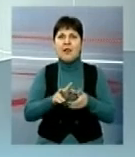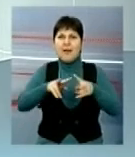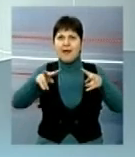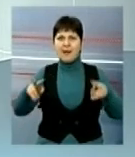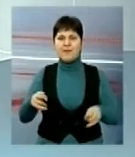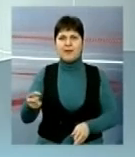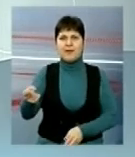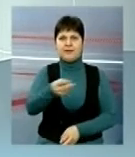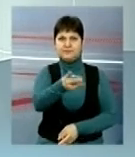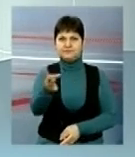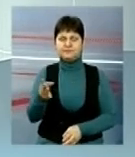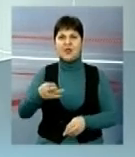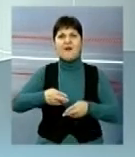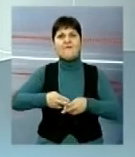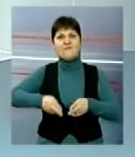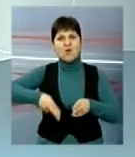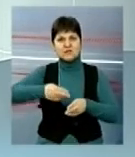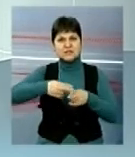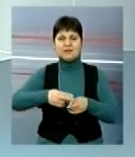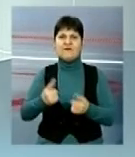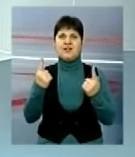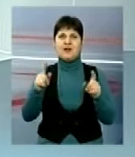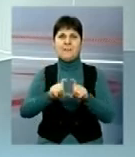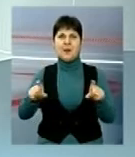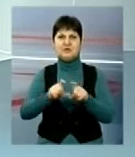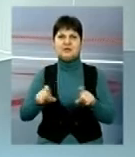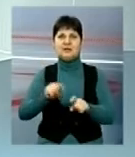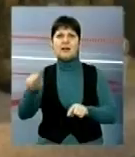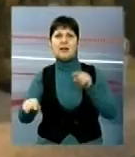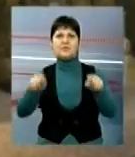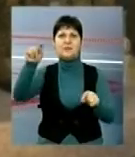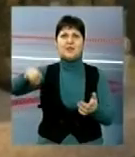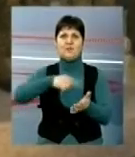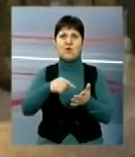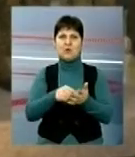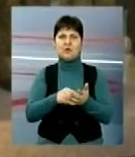Вони грали на залізничних вокзалах та у великих магазинах.